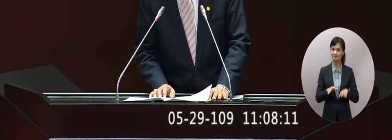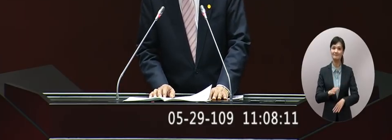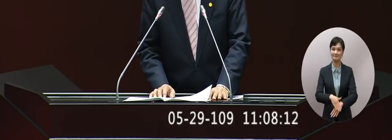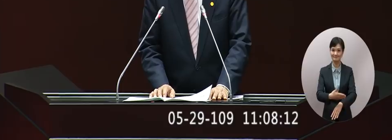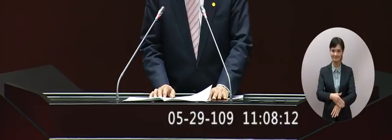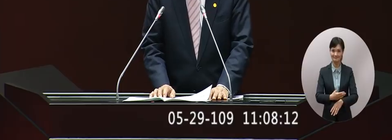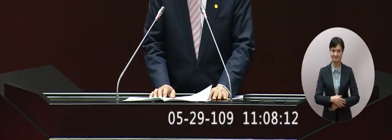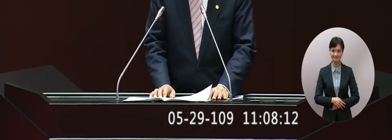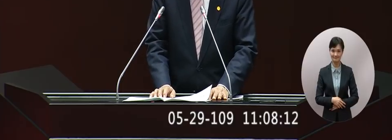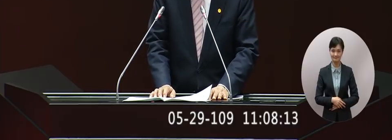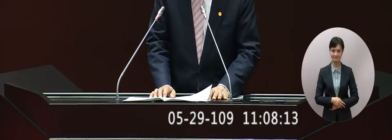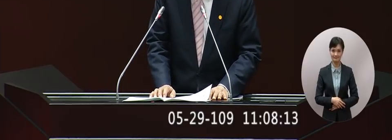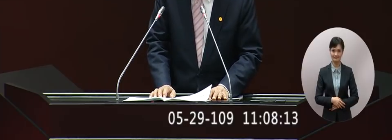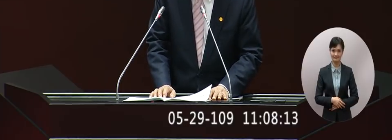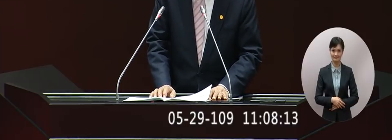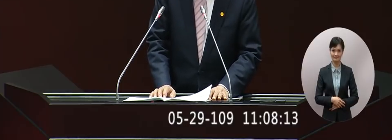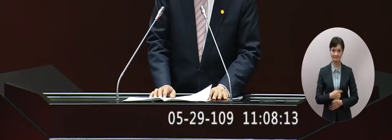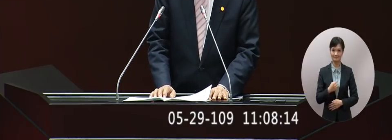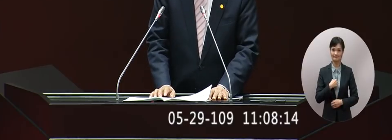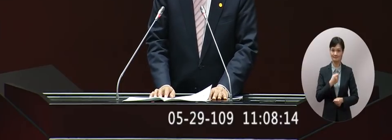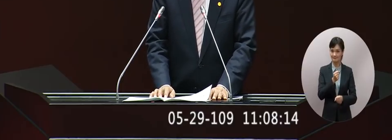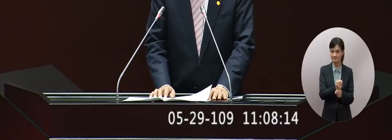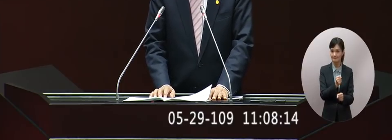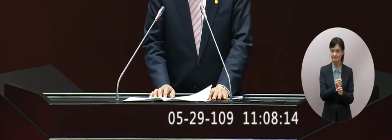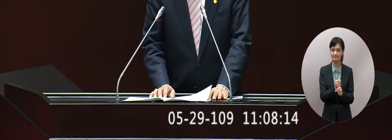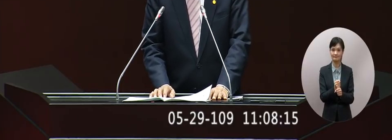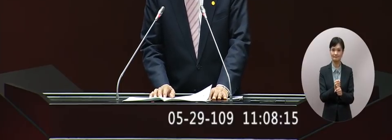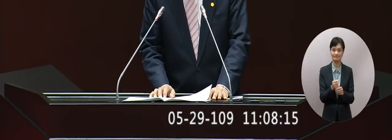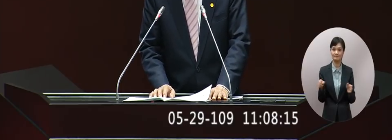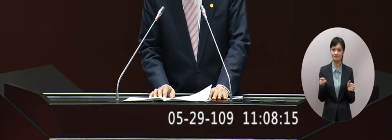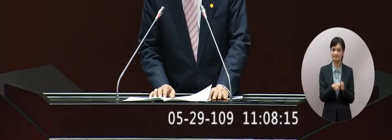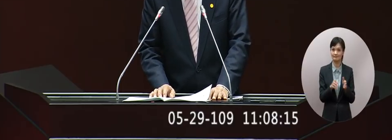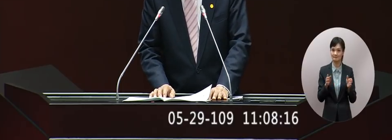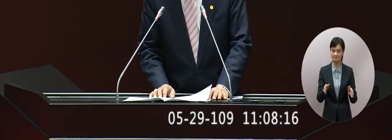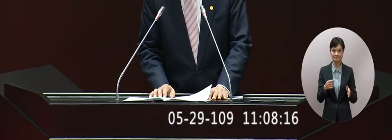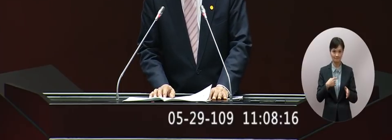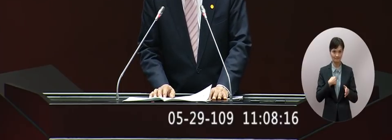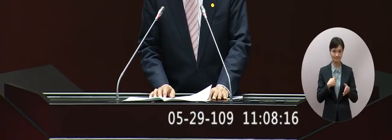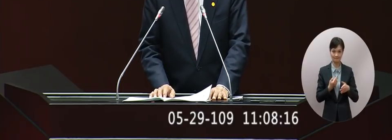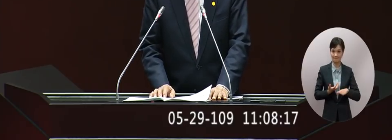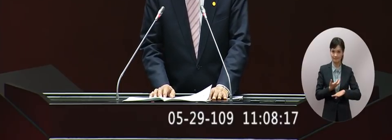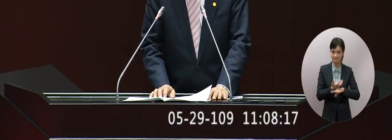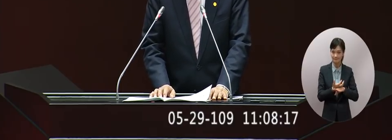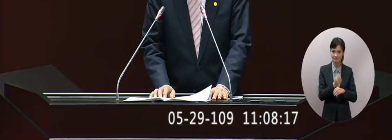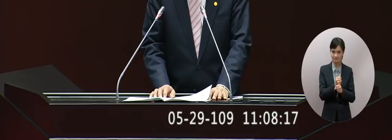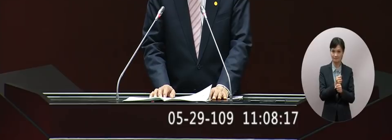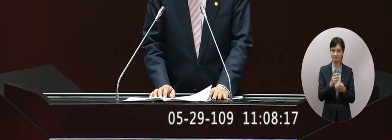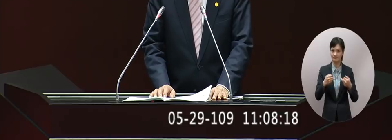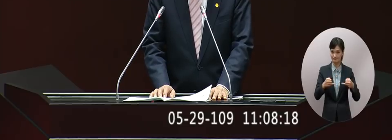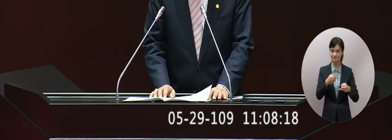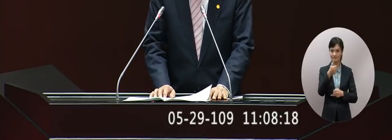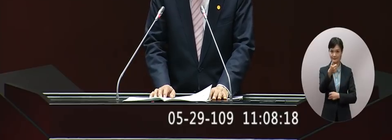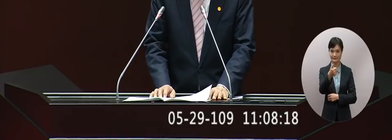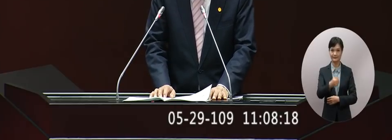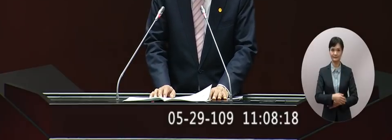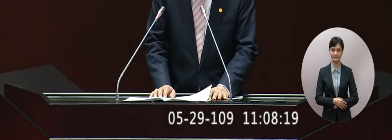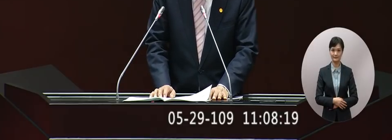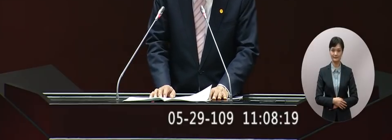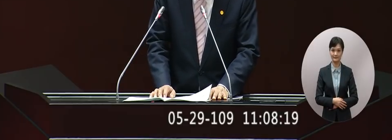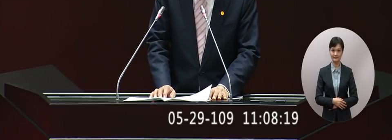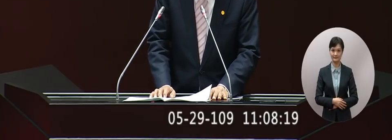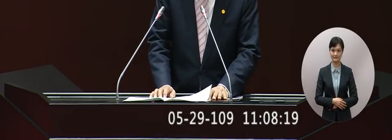练上有这个机会，公民好修行，做出好成绩，也可以